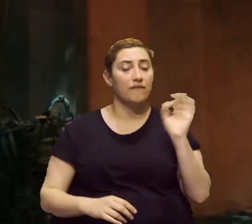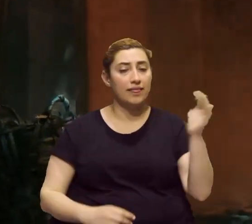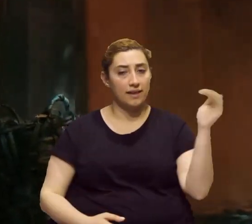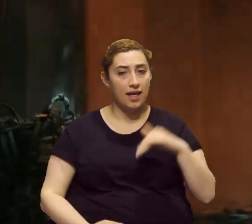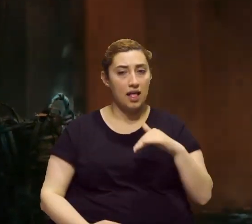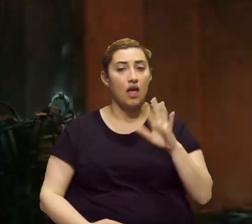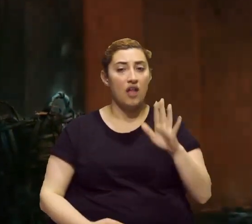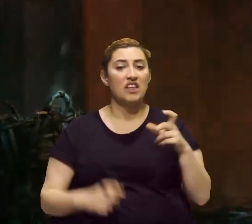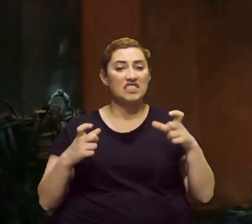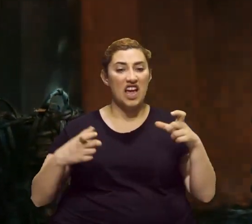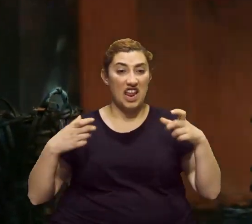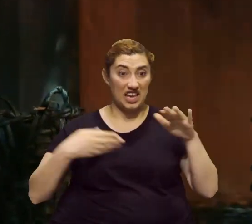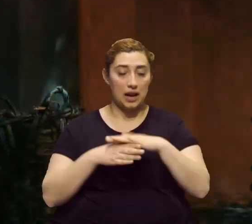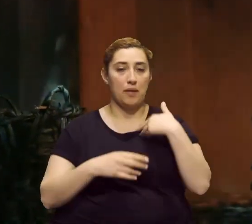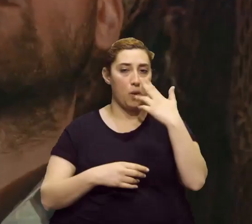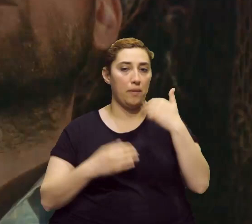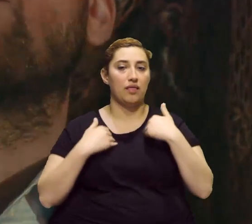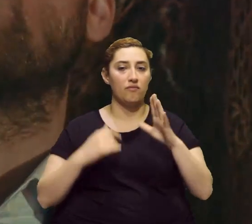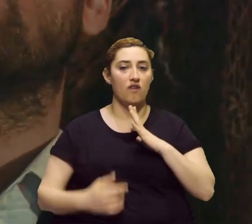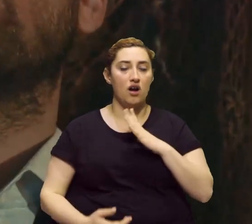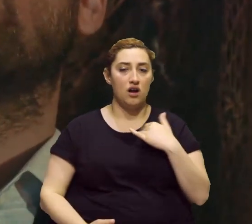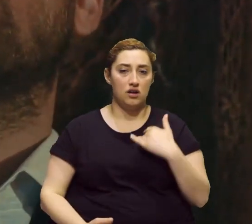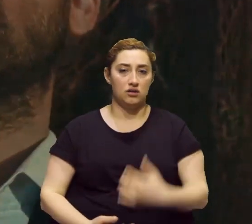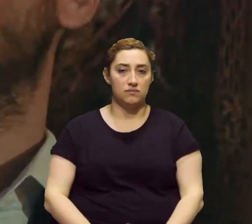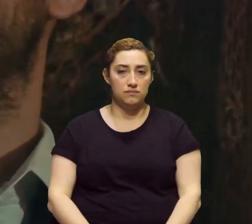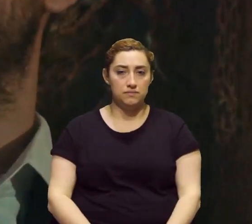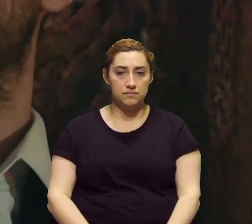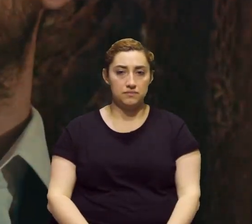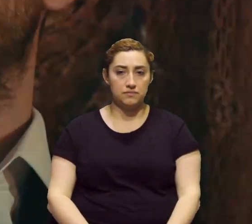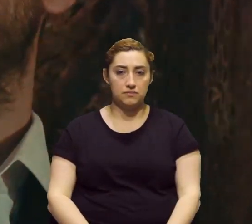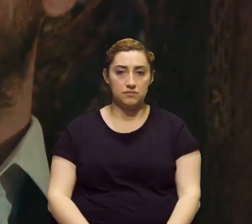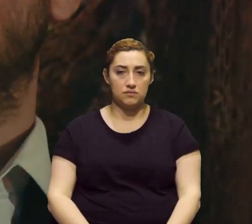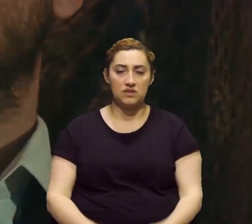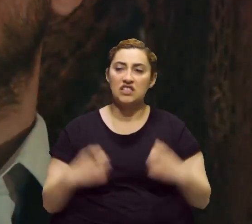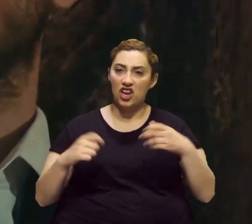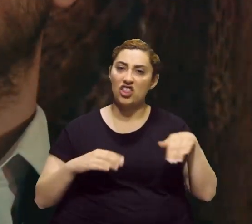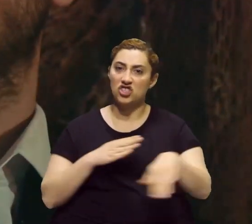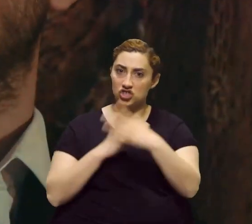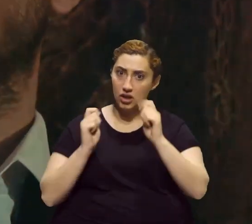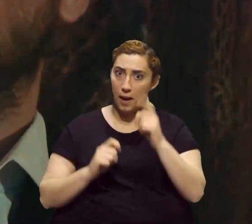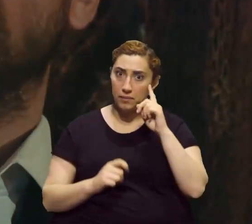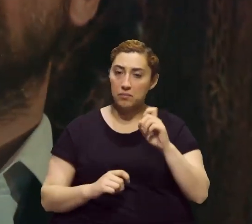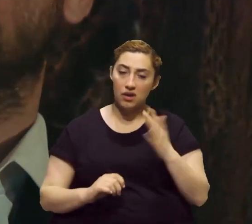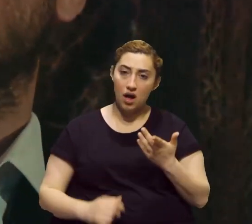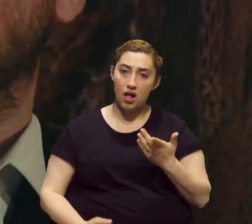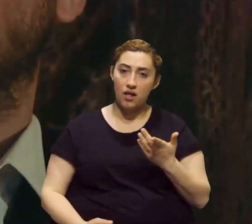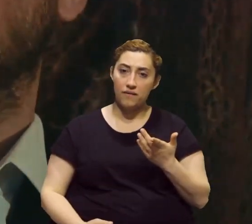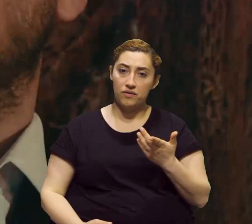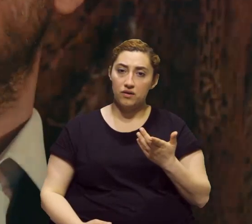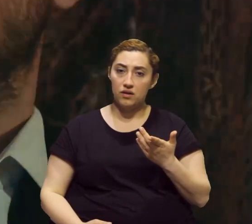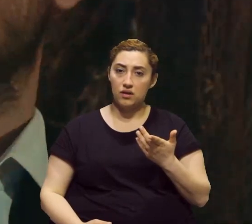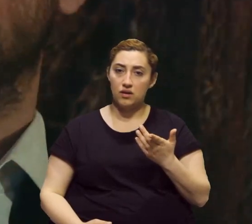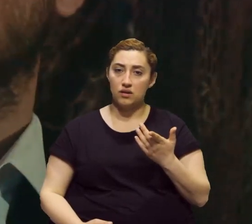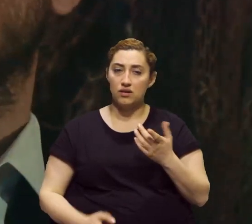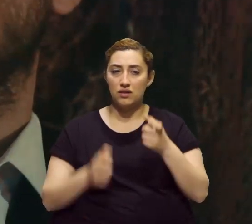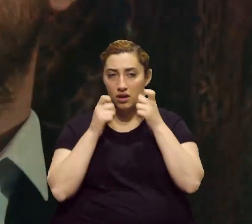geldi. Hatta saraya girerken ben nöbetteydim. Fesli bir adam. Saraydan çıktı mı? Yani